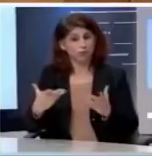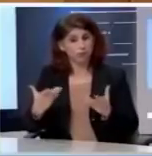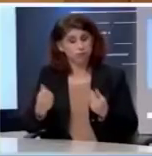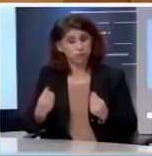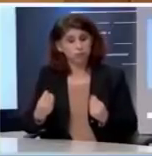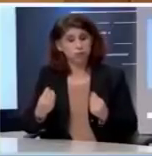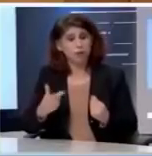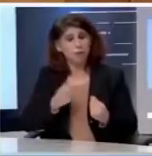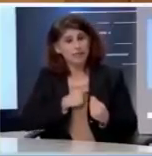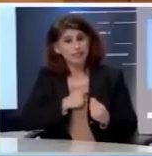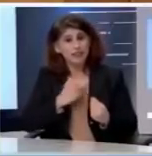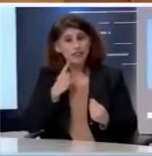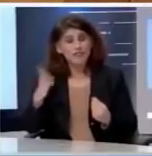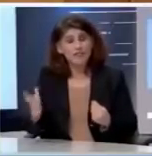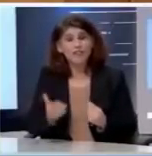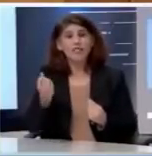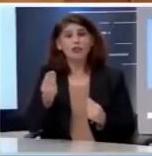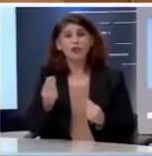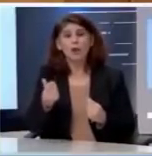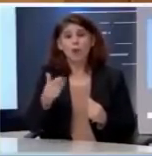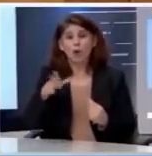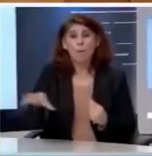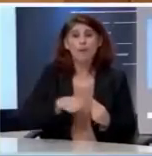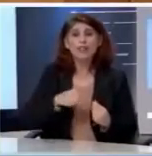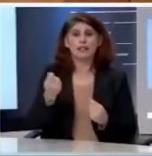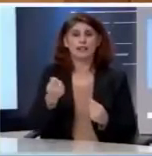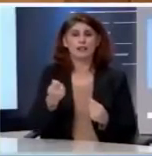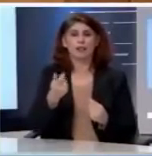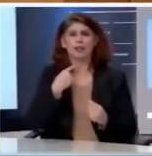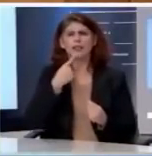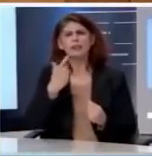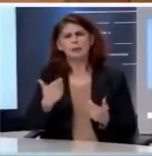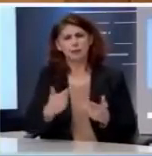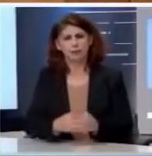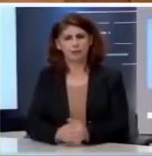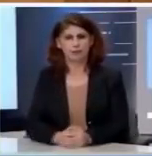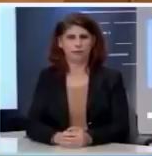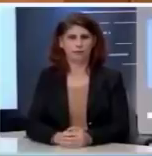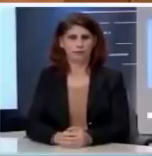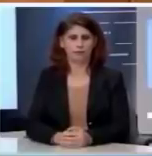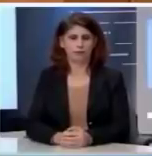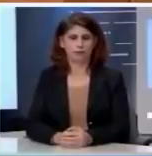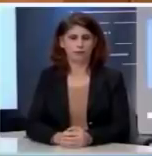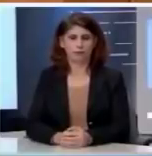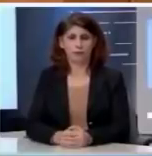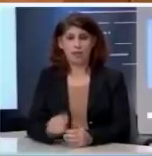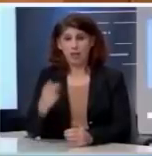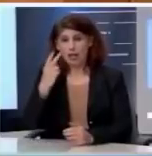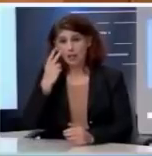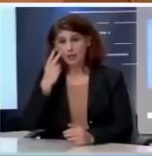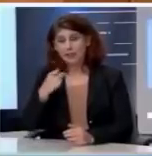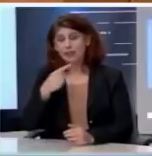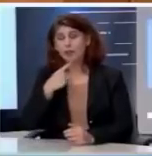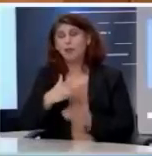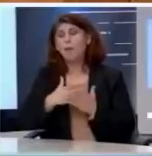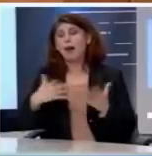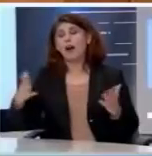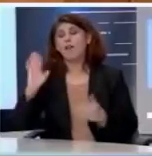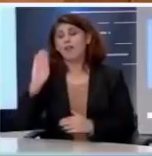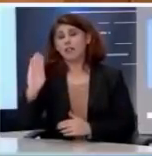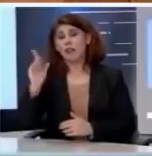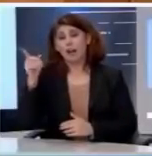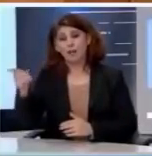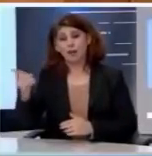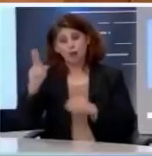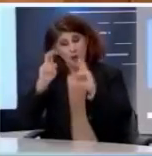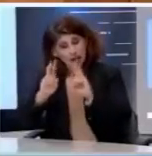έμφαση. Πιστεύει ότι έχει βρει τον τρόπο που πήρα τα λεφτά. Τι είπε λοιπόν? Δείτε τι είπε ο Μέγας Βαξεβάνης, αυτός